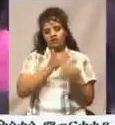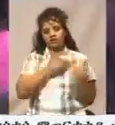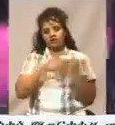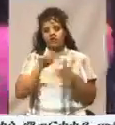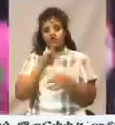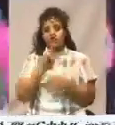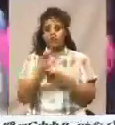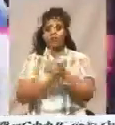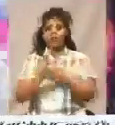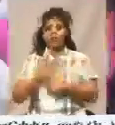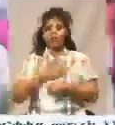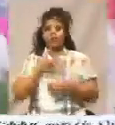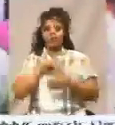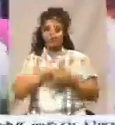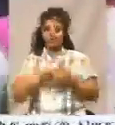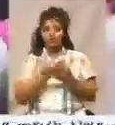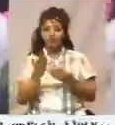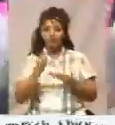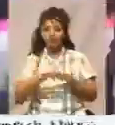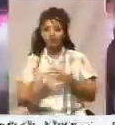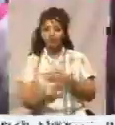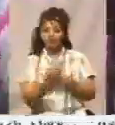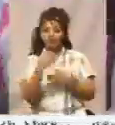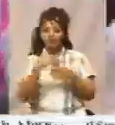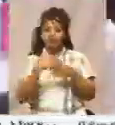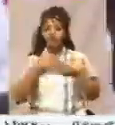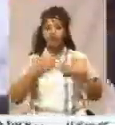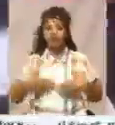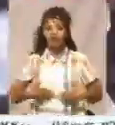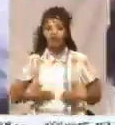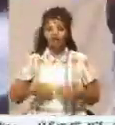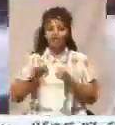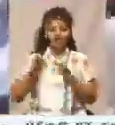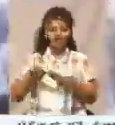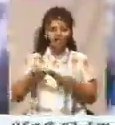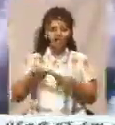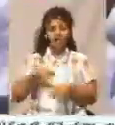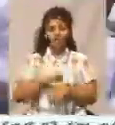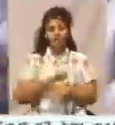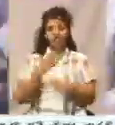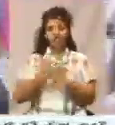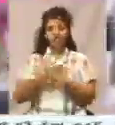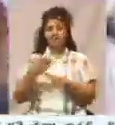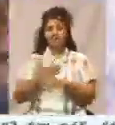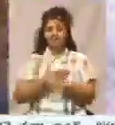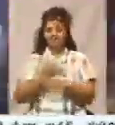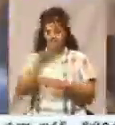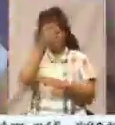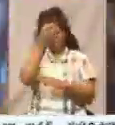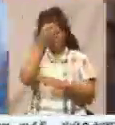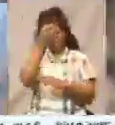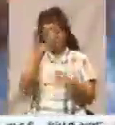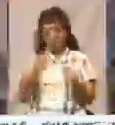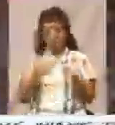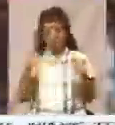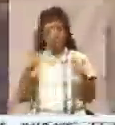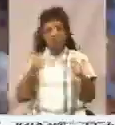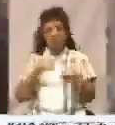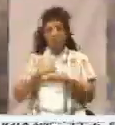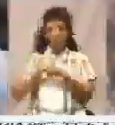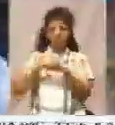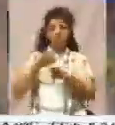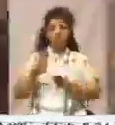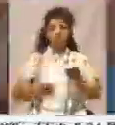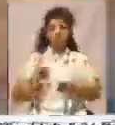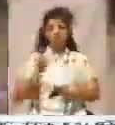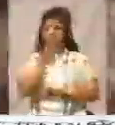ያለው። በሀገራችን የውስጥ ጉዳይ ላይ ጣልቃ የሚገቡ አካላትን እንደሚያወግዙ የጠቆሙት ተሳታፊዎቹ መንግስት ጠላትን ለመመከት